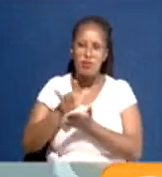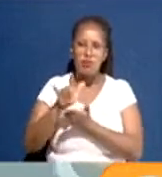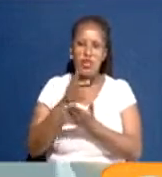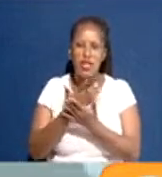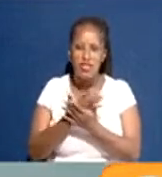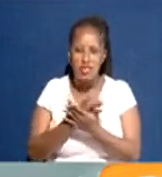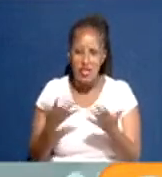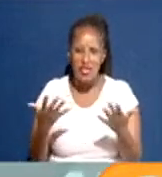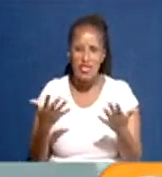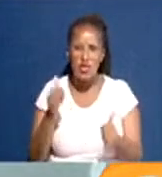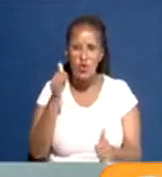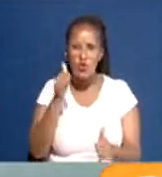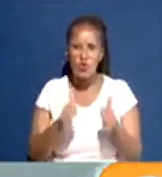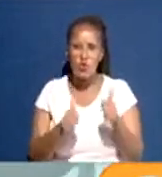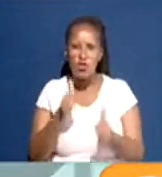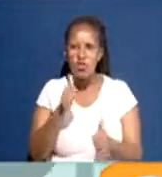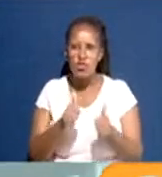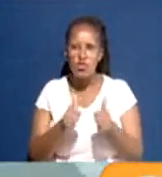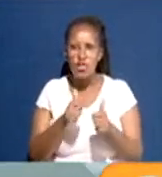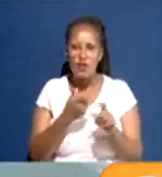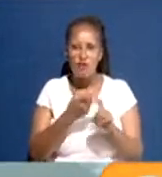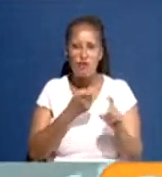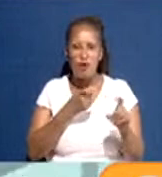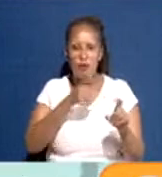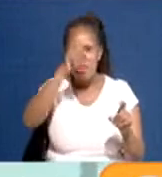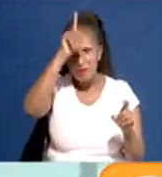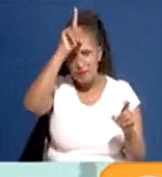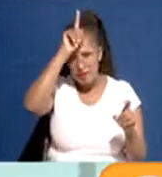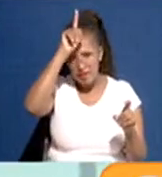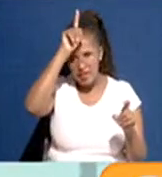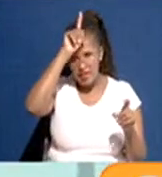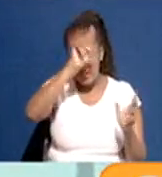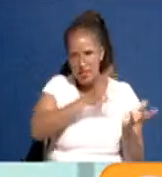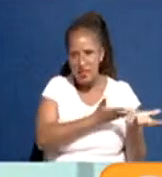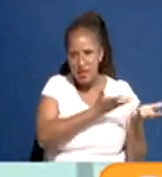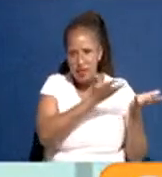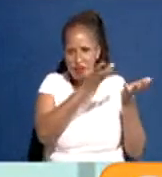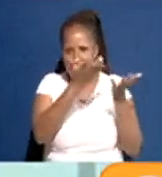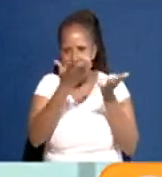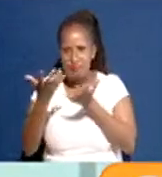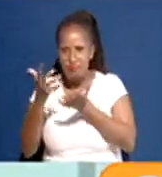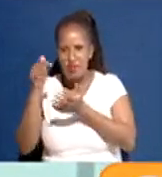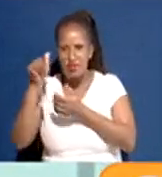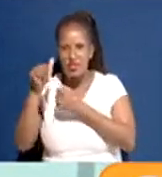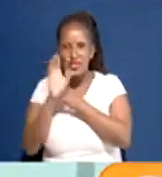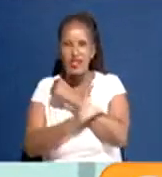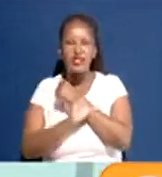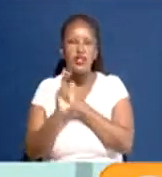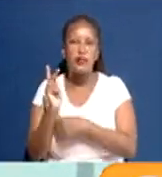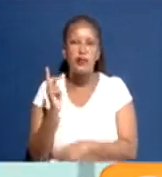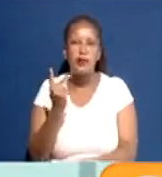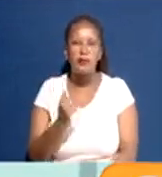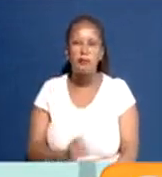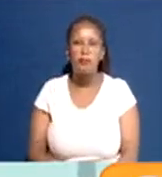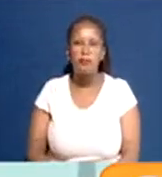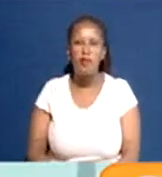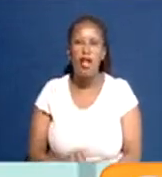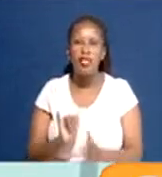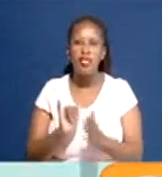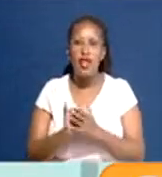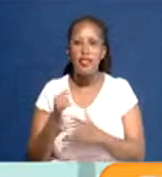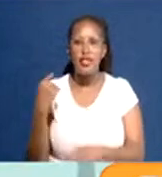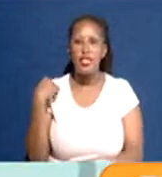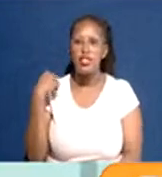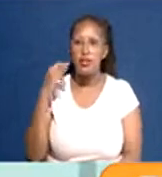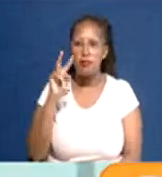bidhaa zinatotoka mashambani katika taifa letu la Kenya. Hiyo ni jambo la